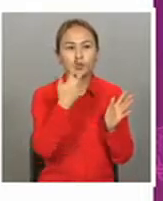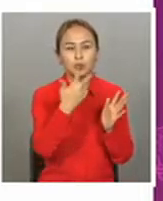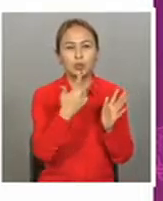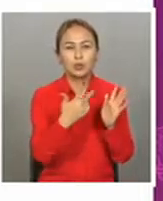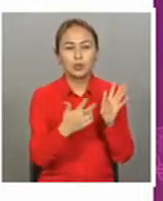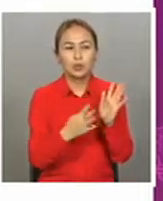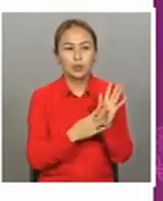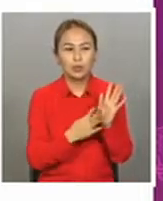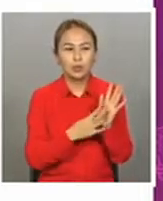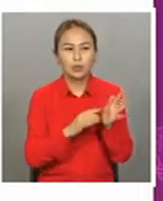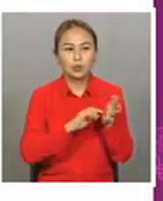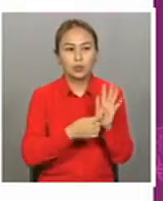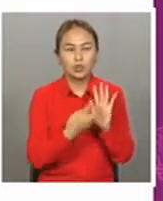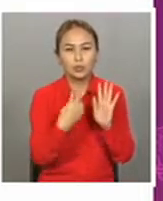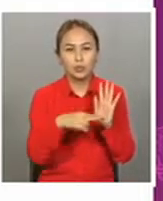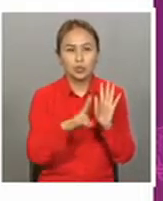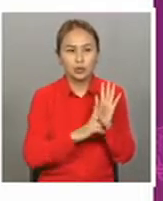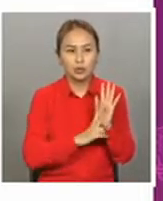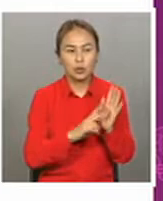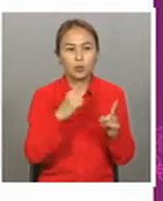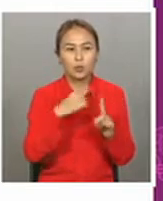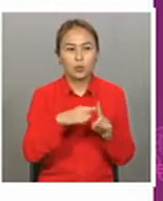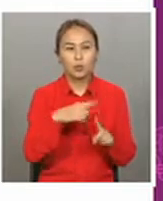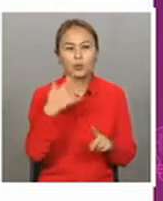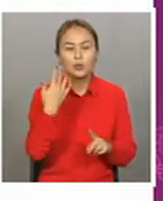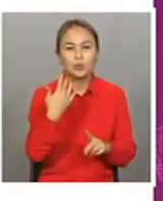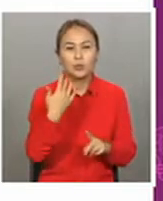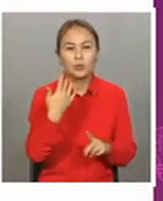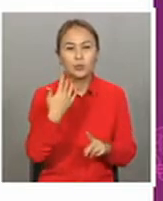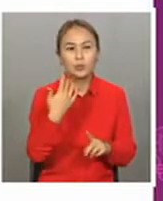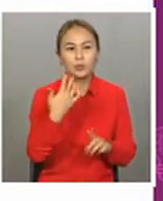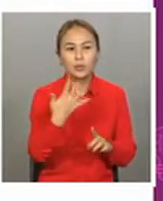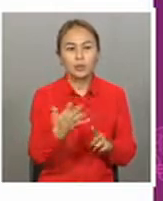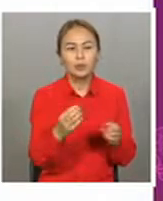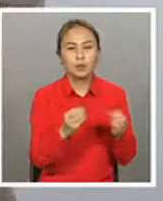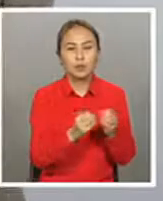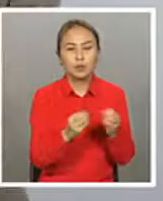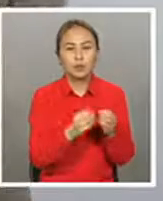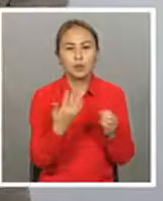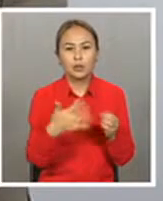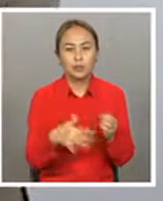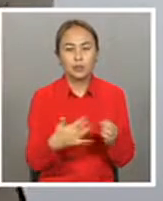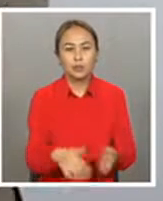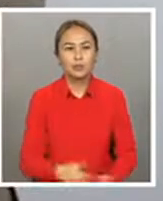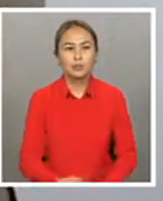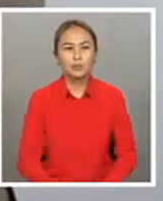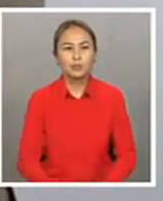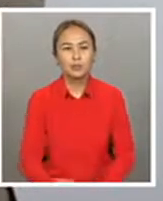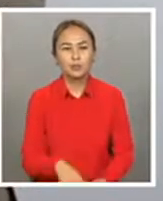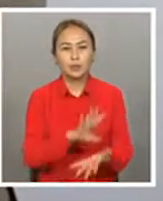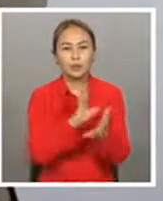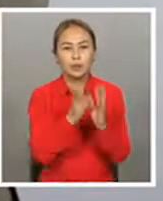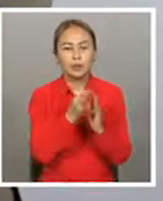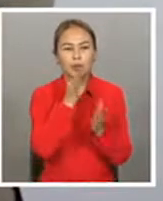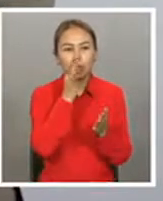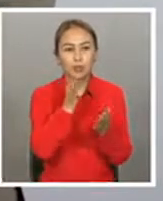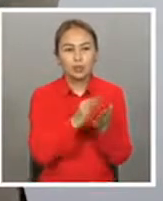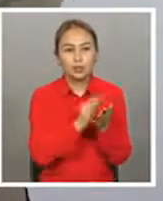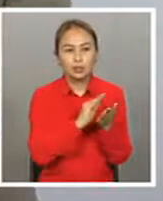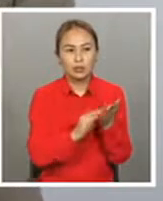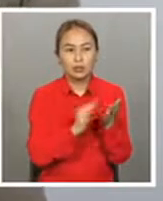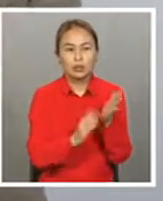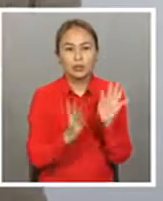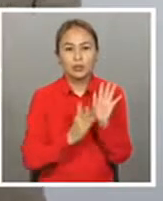көбейтінісі 27. Қосу 5 пен 10-дың көбейтінісі 50. Жауабын жазып қояйық.